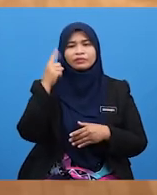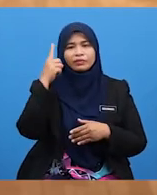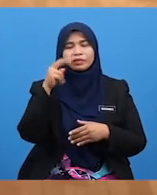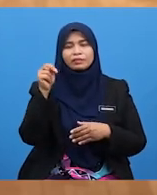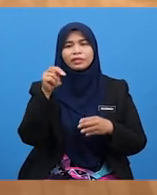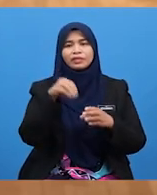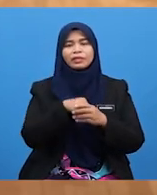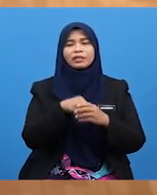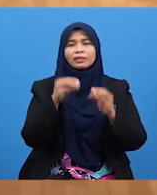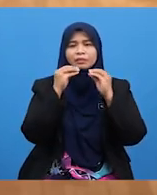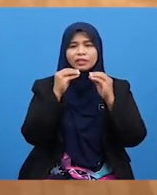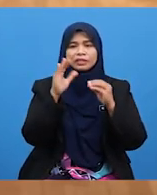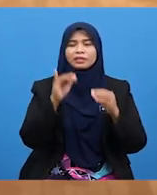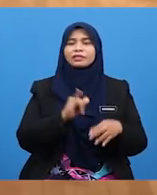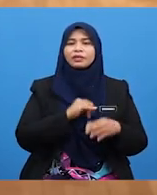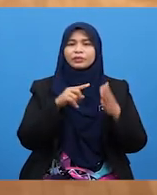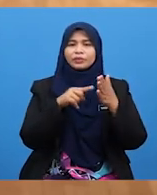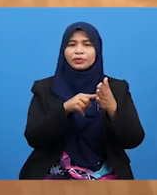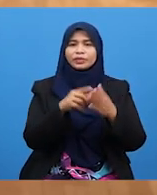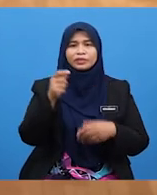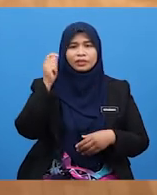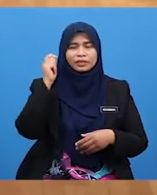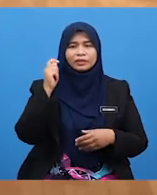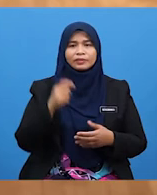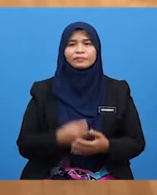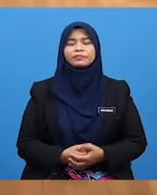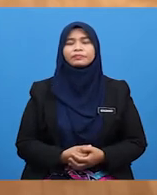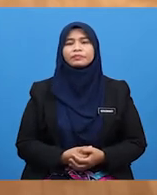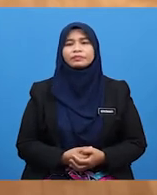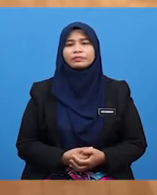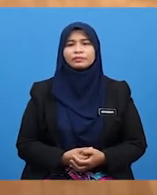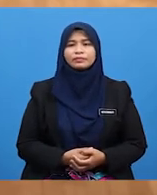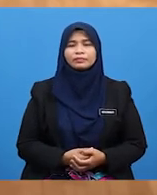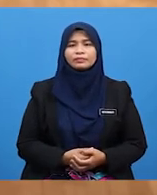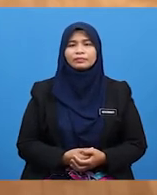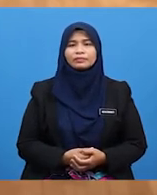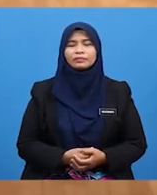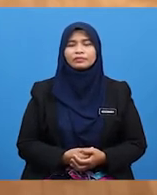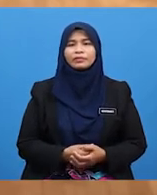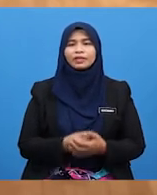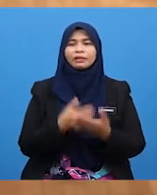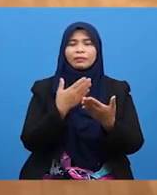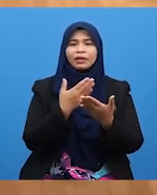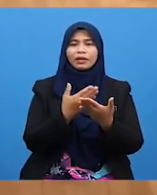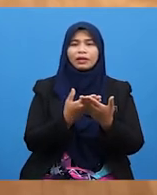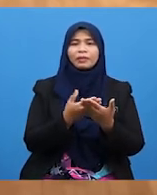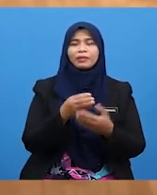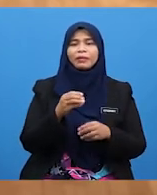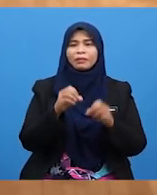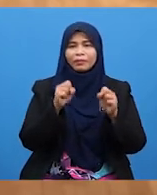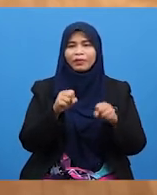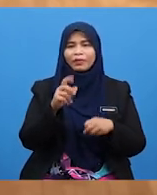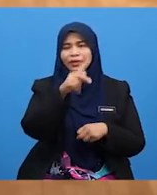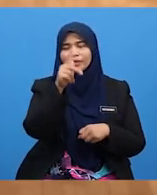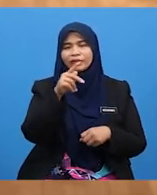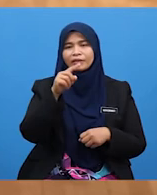pengajaran yang saya tunjukkan sebentar tadi. Zaimah sudah bersedia? Sudah, cikgu. Baik. Bolehkah Zaimah